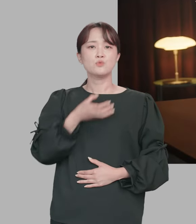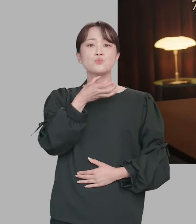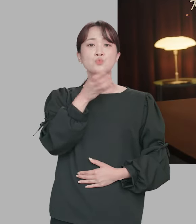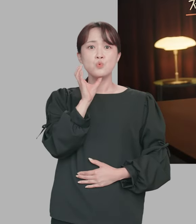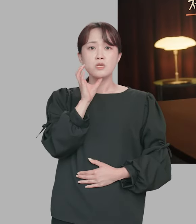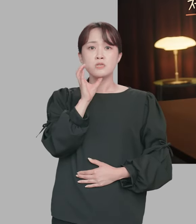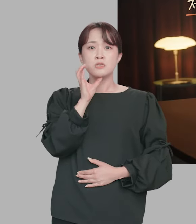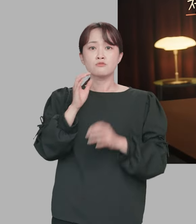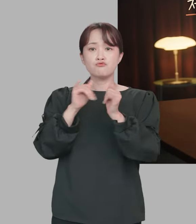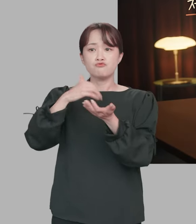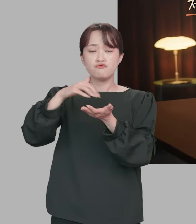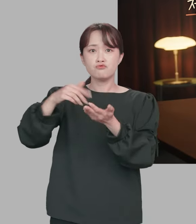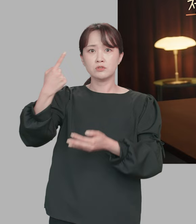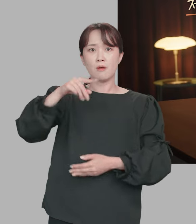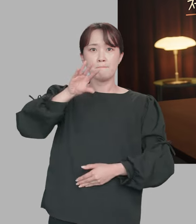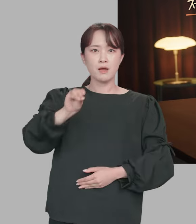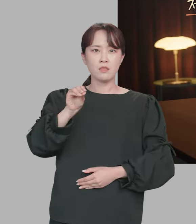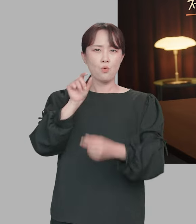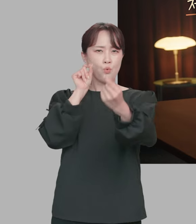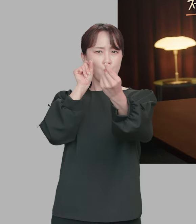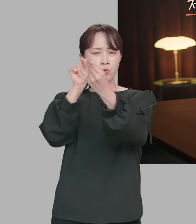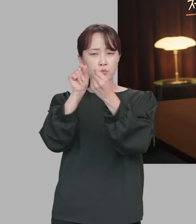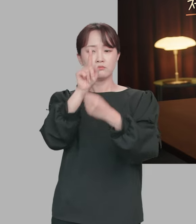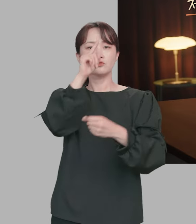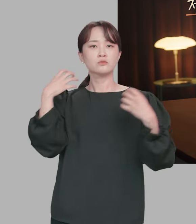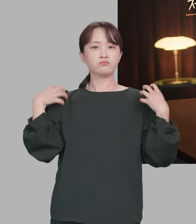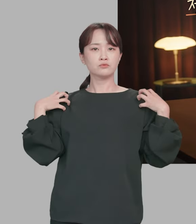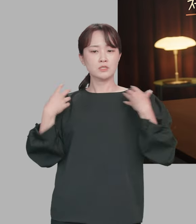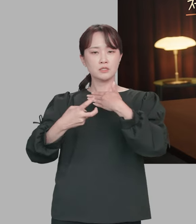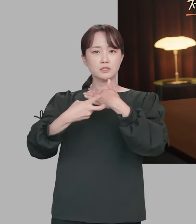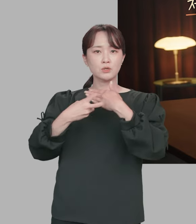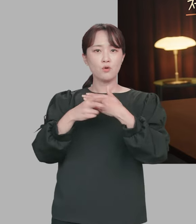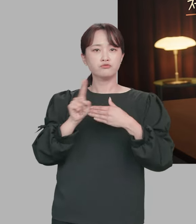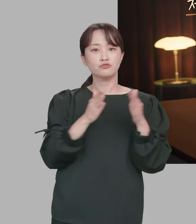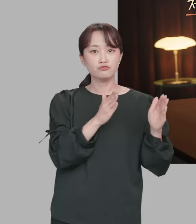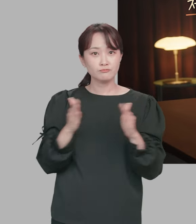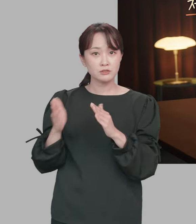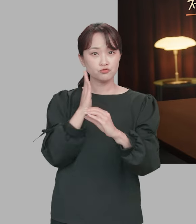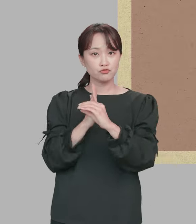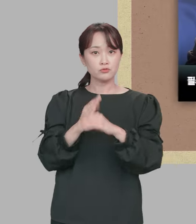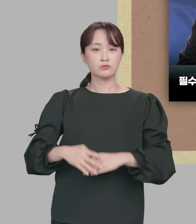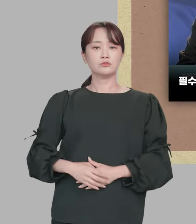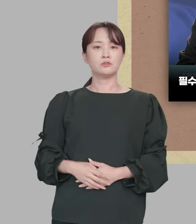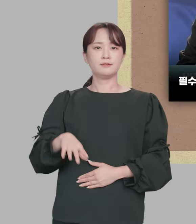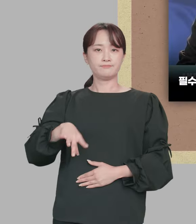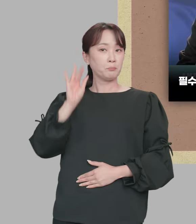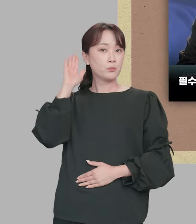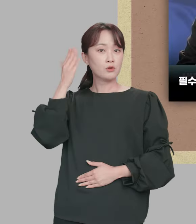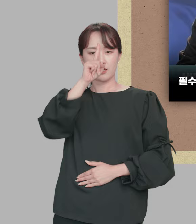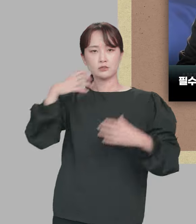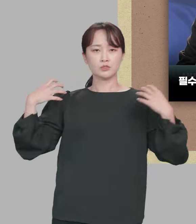노인 인구 1000만 시대를 눈앞에 둔 지금, 그렇다면 정부는 의료적으로 어떤 준비를 하고 있을까요? 우선